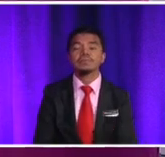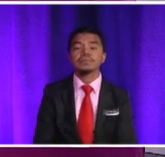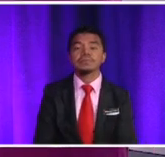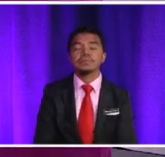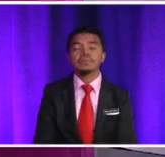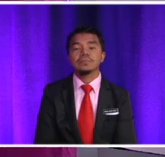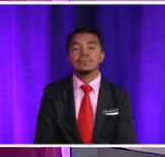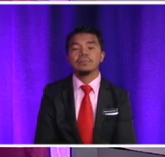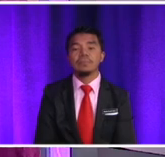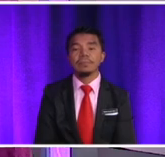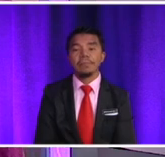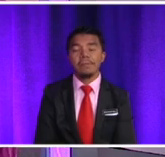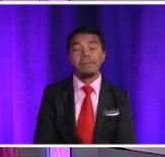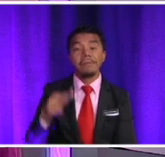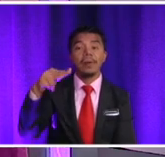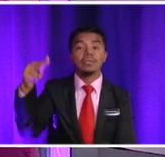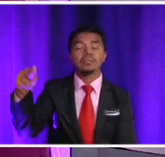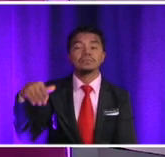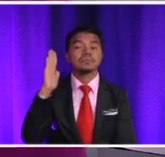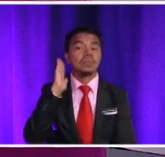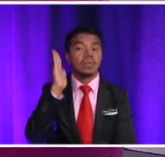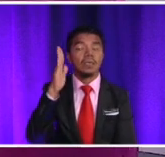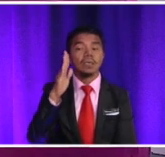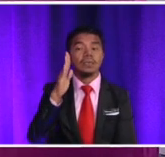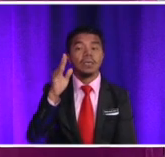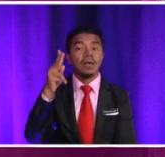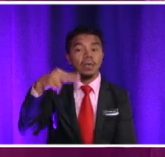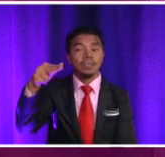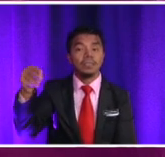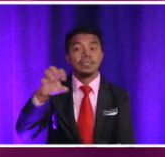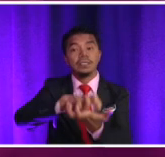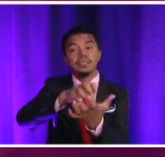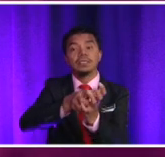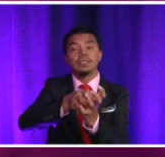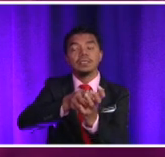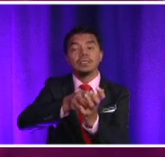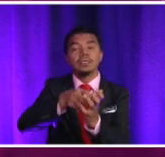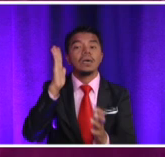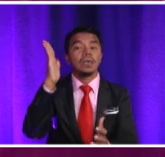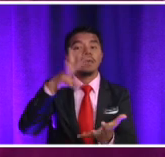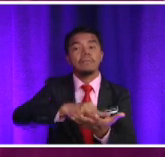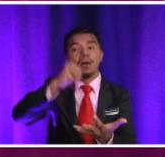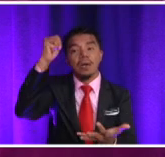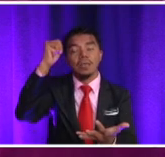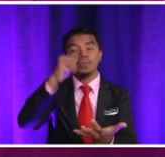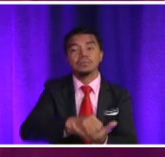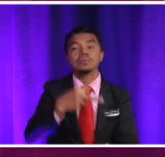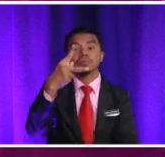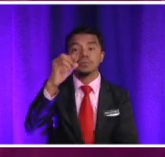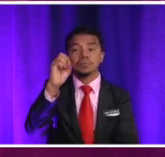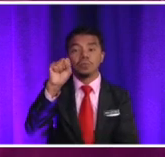akan mahal karena dibeli adalah secara